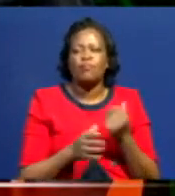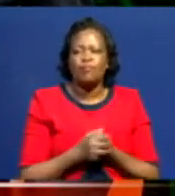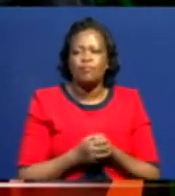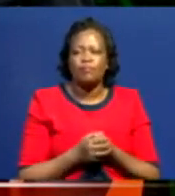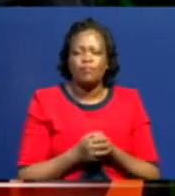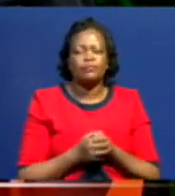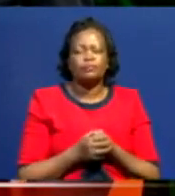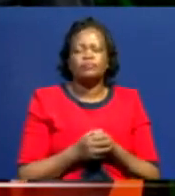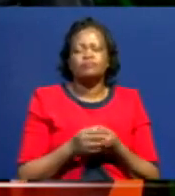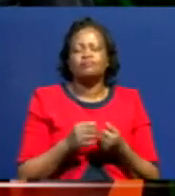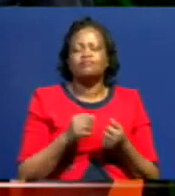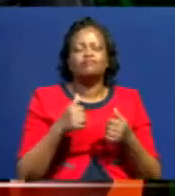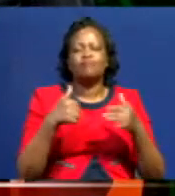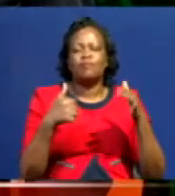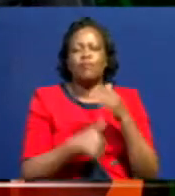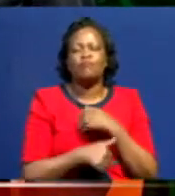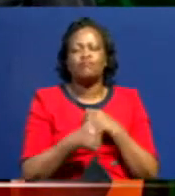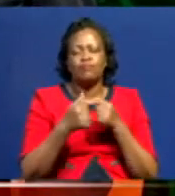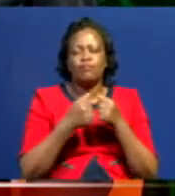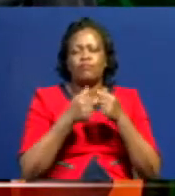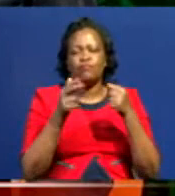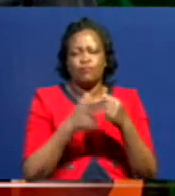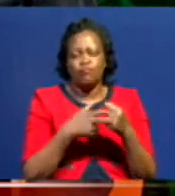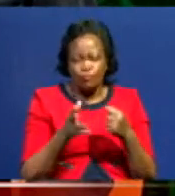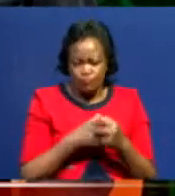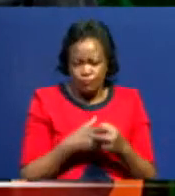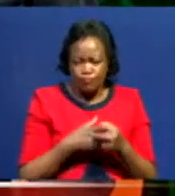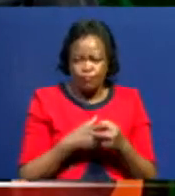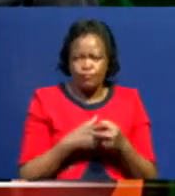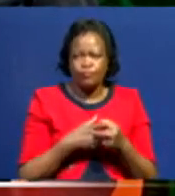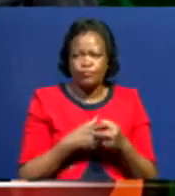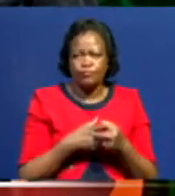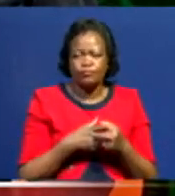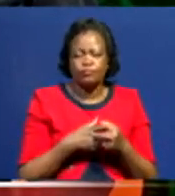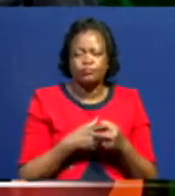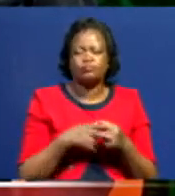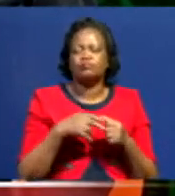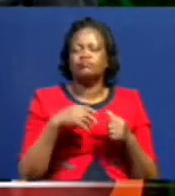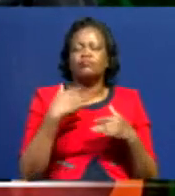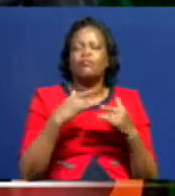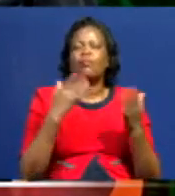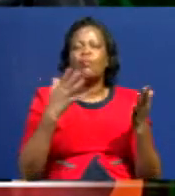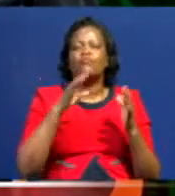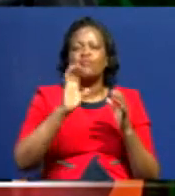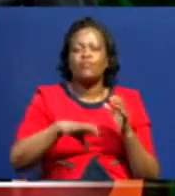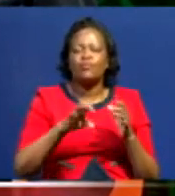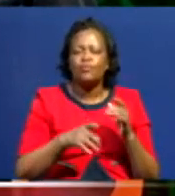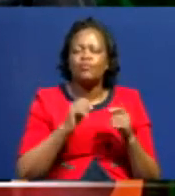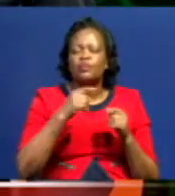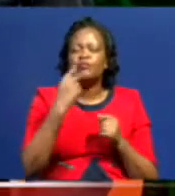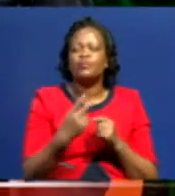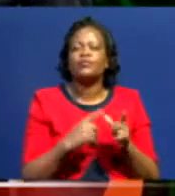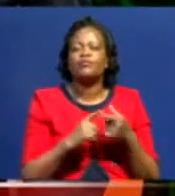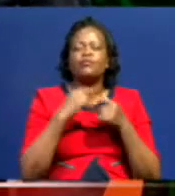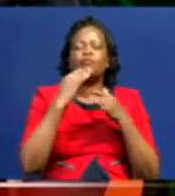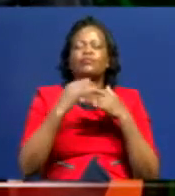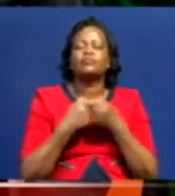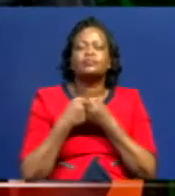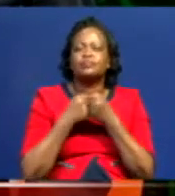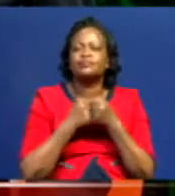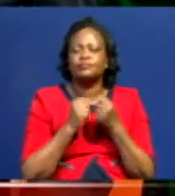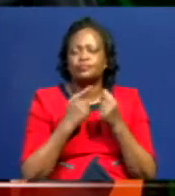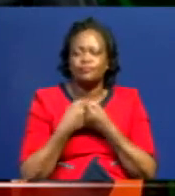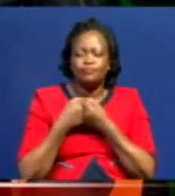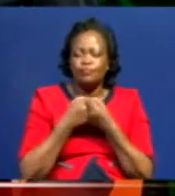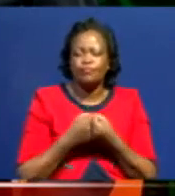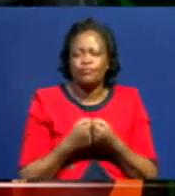wachezaji wasiozidi umri wa miaka 17 dhidi ya Jamhuri ya Kidemokrasia ya Congo mwezi Februari. Junior Starlets itacheza mechi ya mkondo wa kwanza ugenini